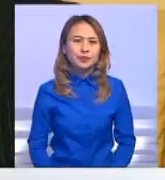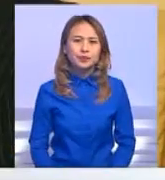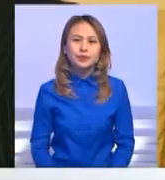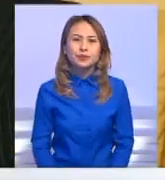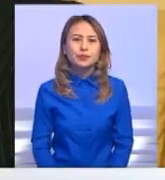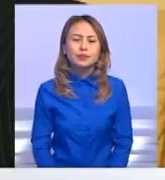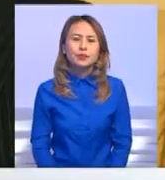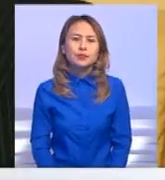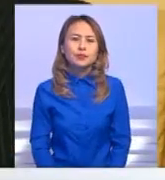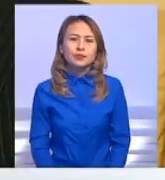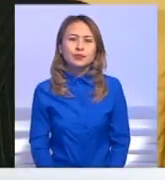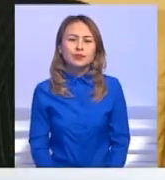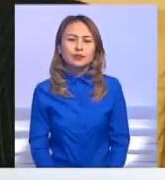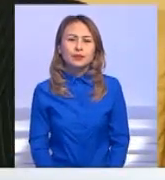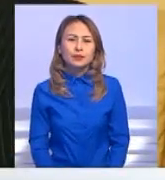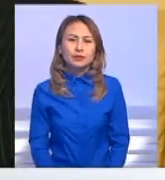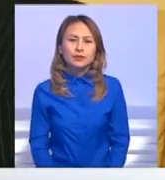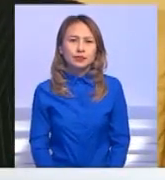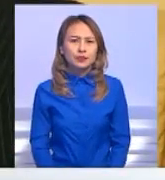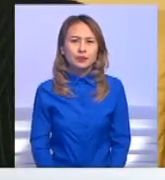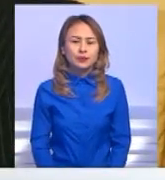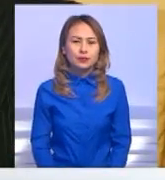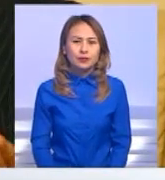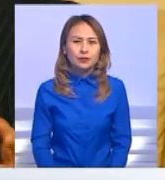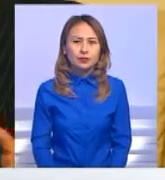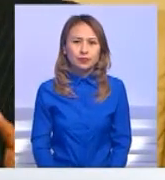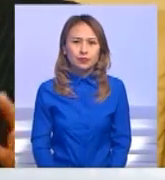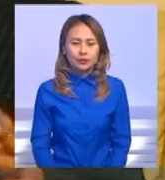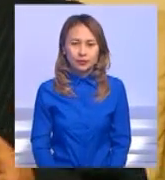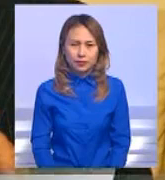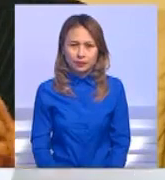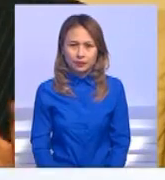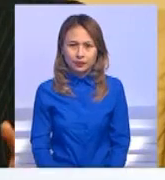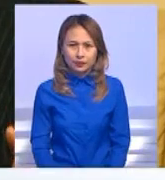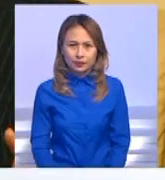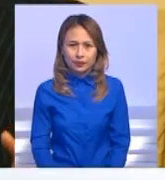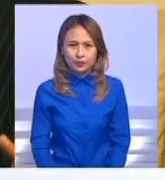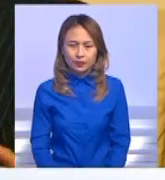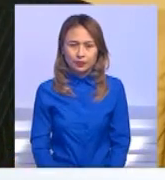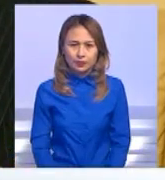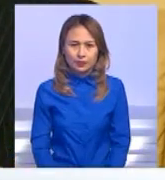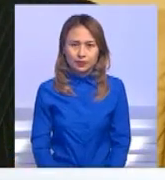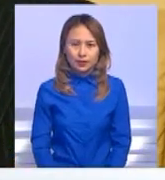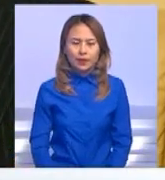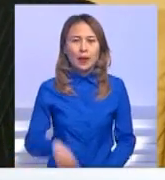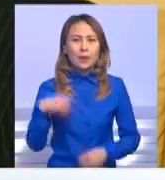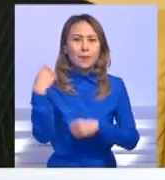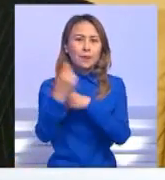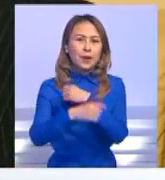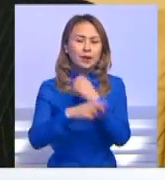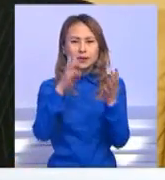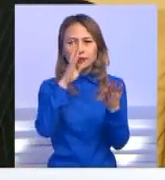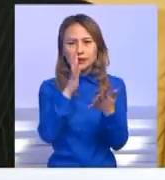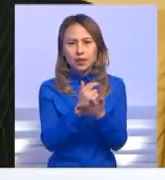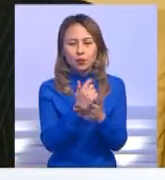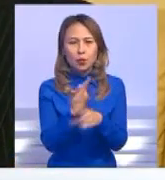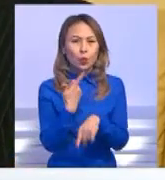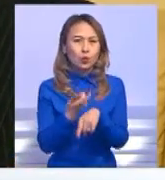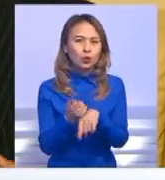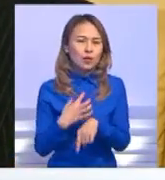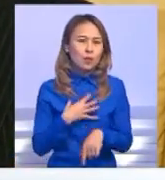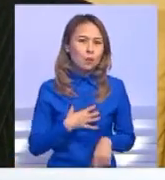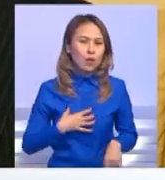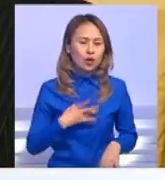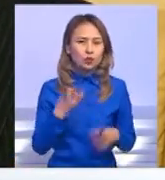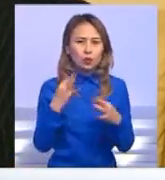Material gains are important, but social unity is more vital. Материалдық табыс өте маңызды рөл атқарады.